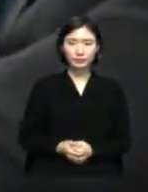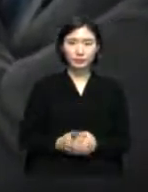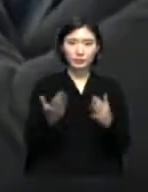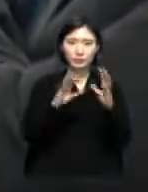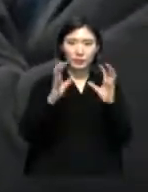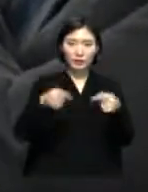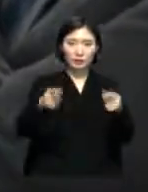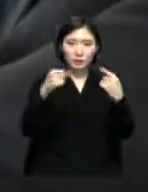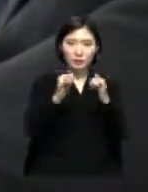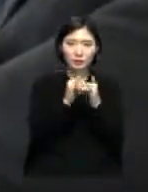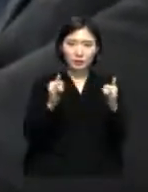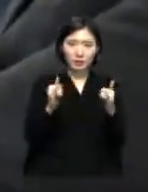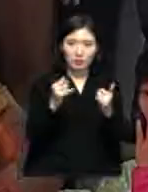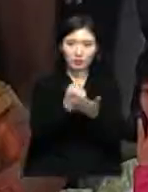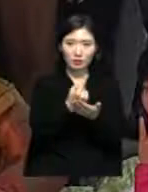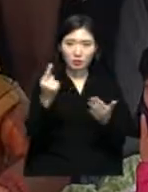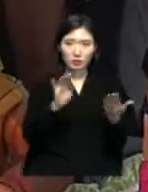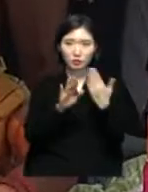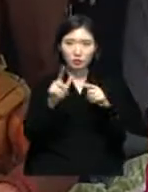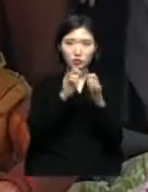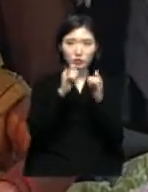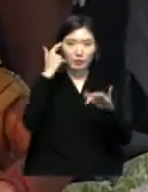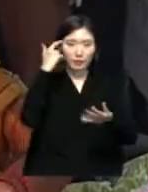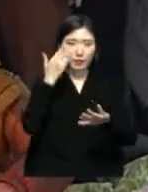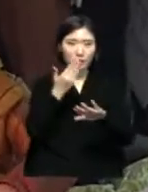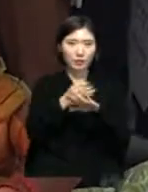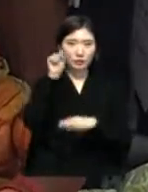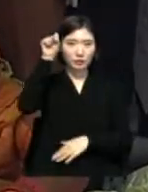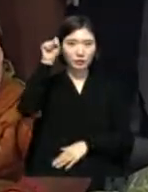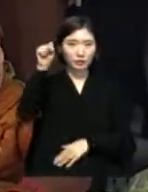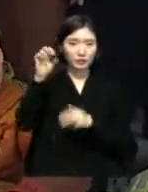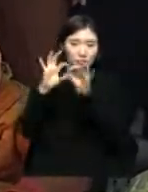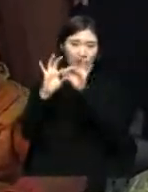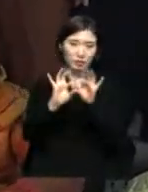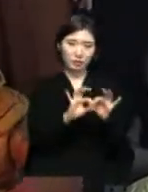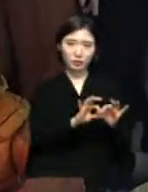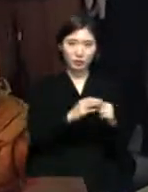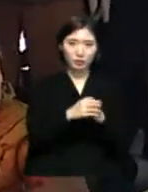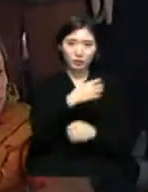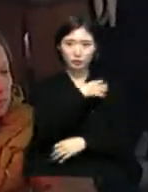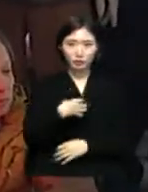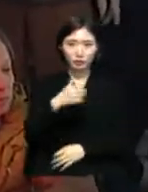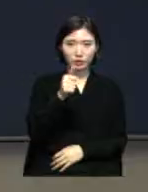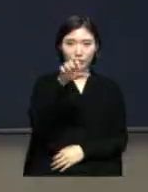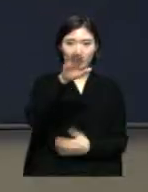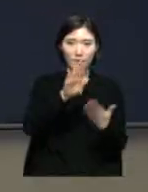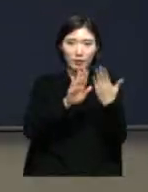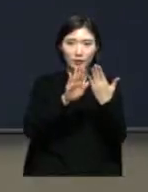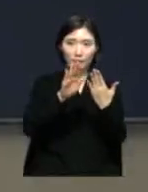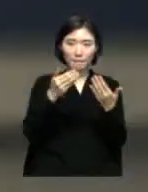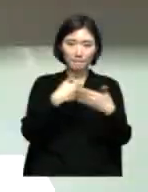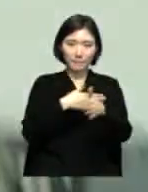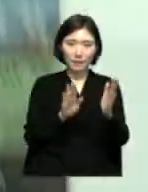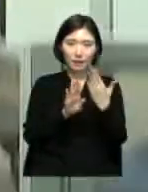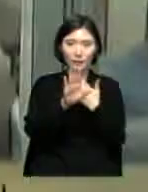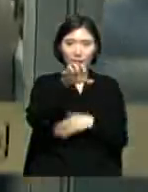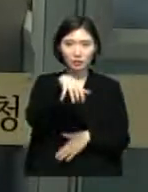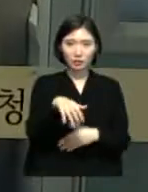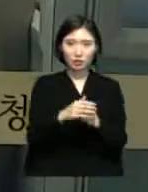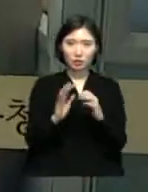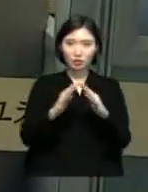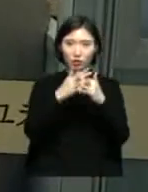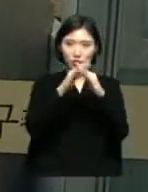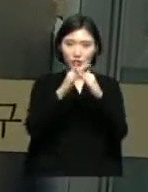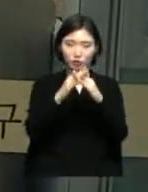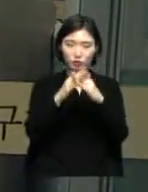공청회 참석자들이 퇴장한 뒤 주민들의 반대 시위는 이어집니다. 구청장실 앞에서 그리고 건축가 앞에서